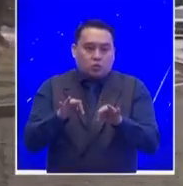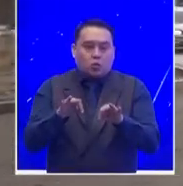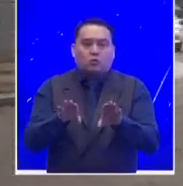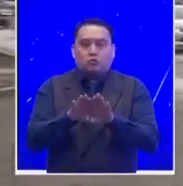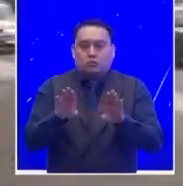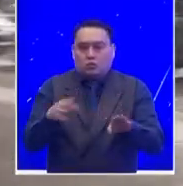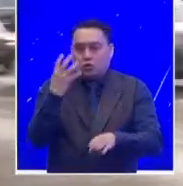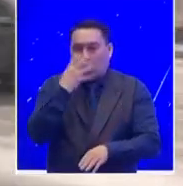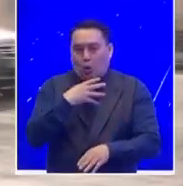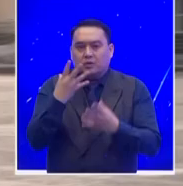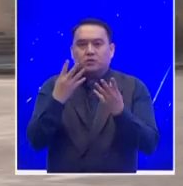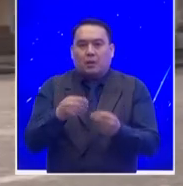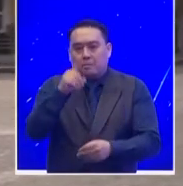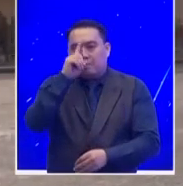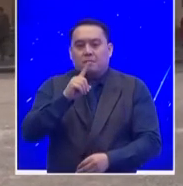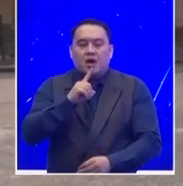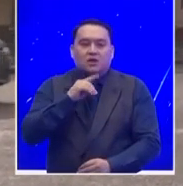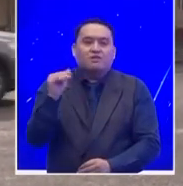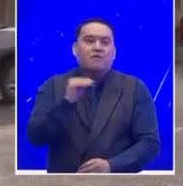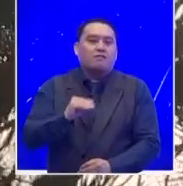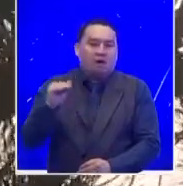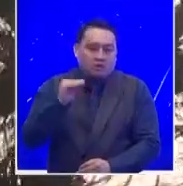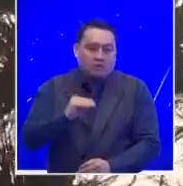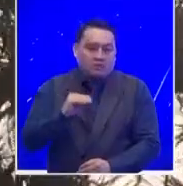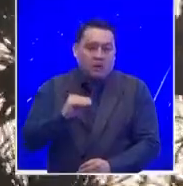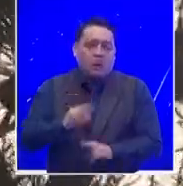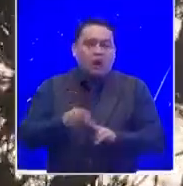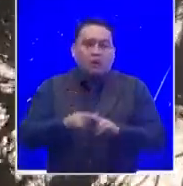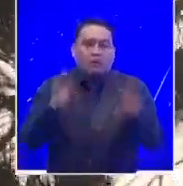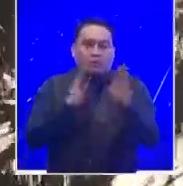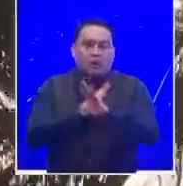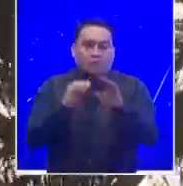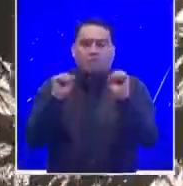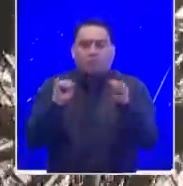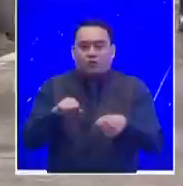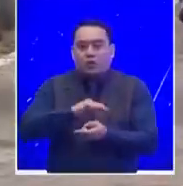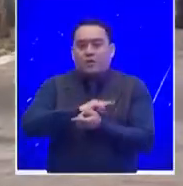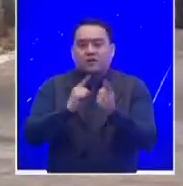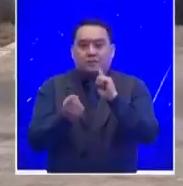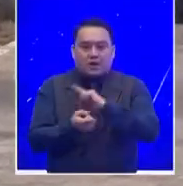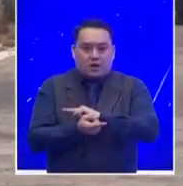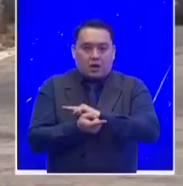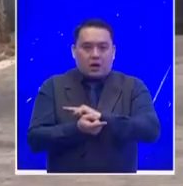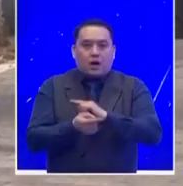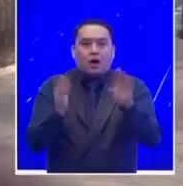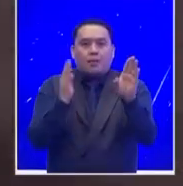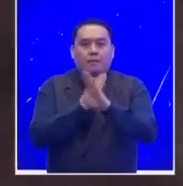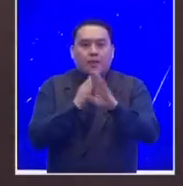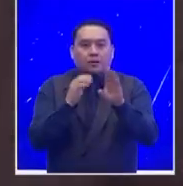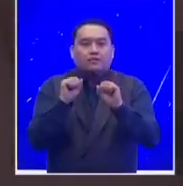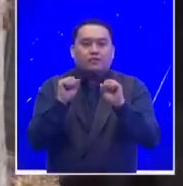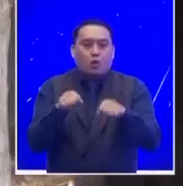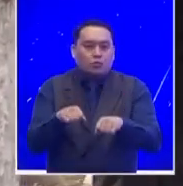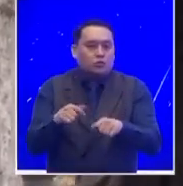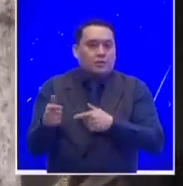относительно теплыми днями отличился последний месяц зимы. Однако погода есть погода, и она может быть переменчива. Каким природным сюрпризом